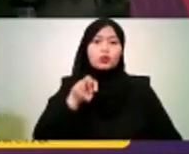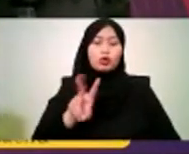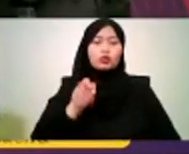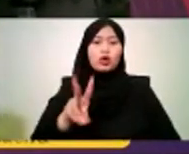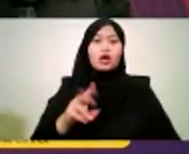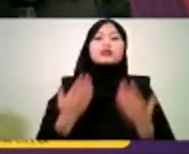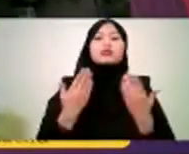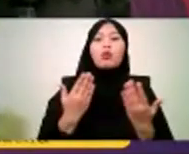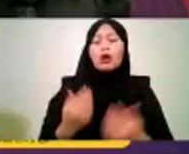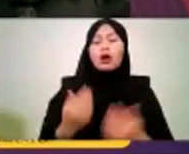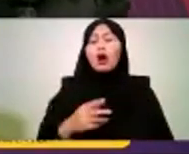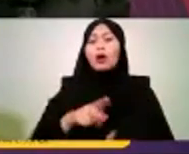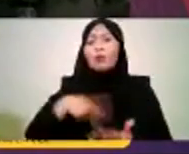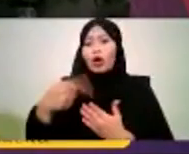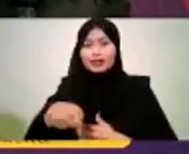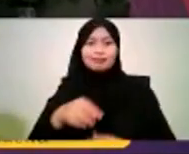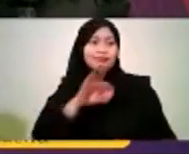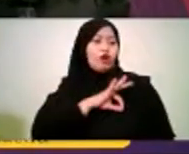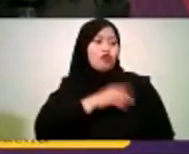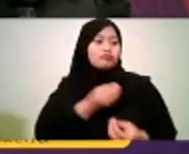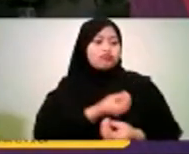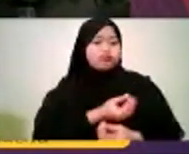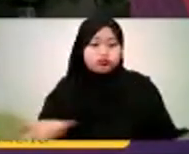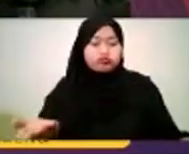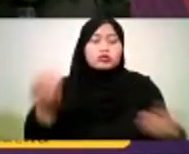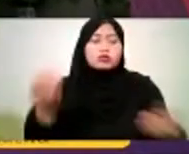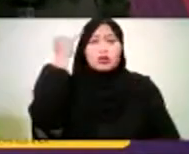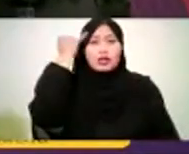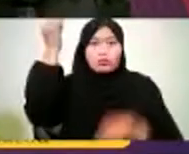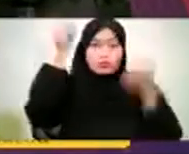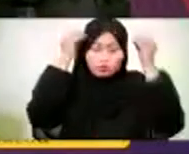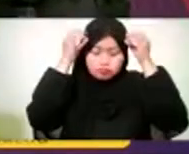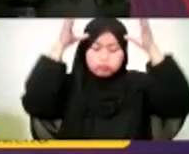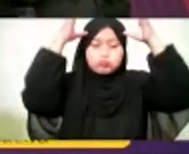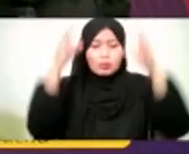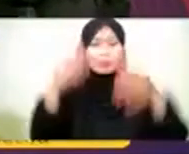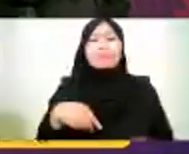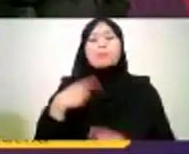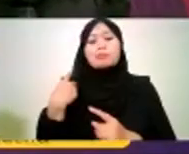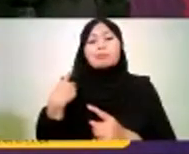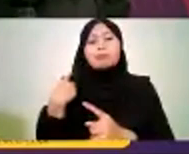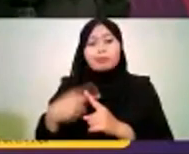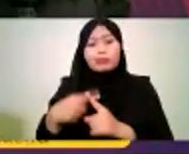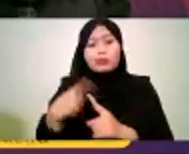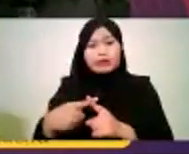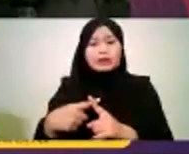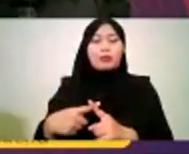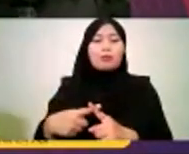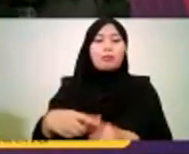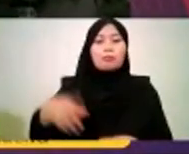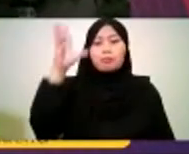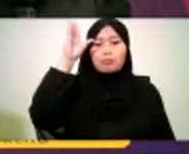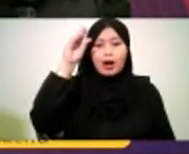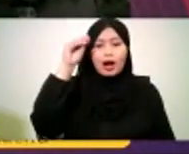memberikan manfaat bagi pengembangan pengetahuan sekaligus meningkatkan pemahaman mengenai kondisi bisnis